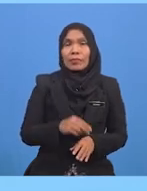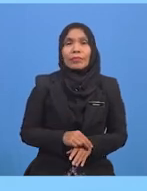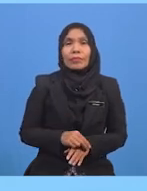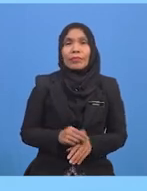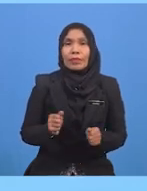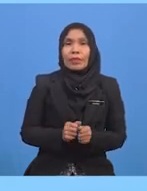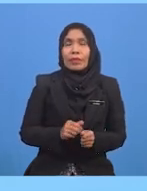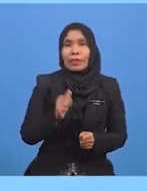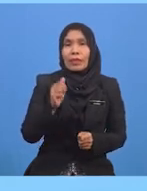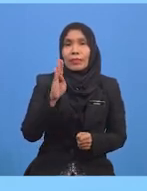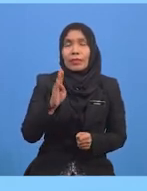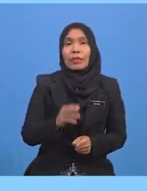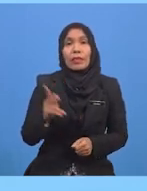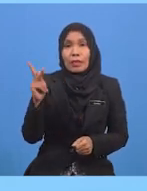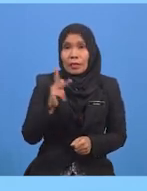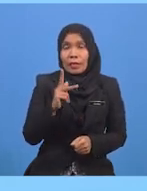dengan BC,